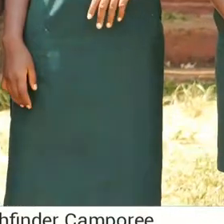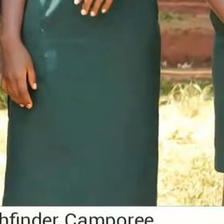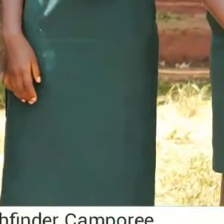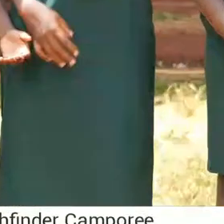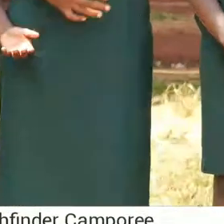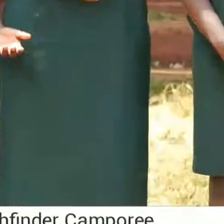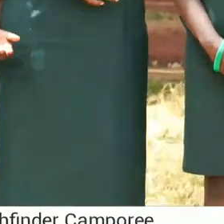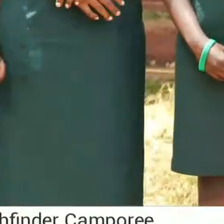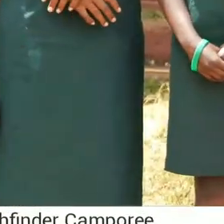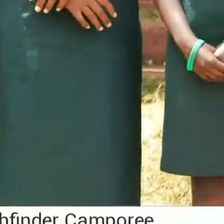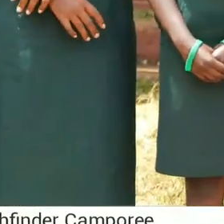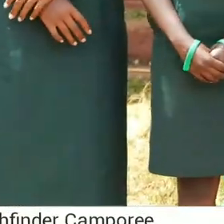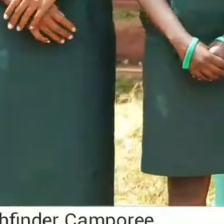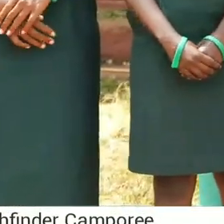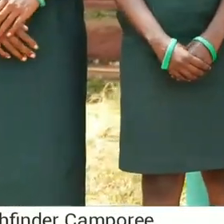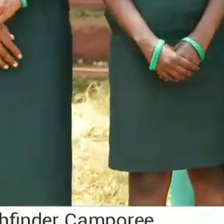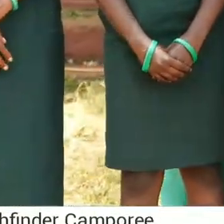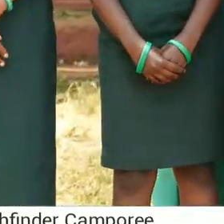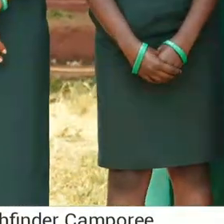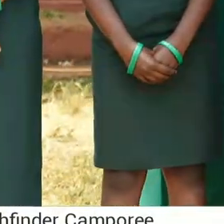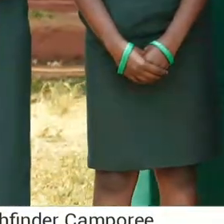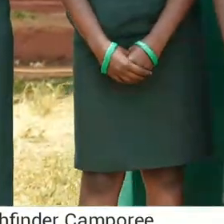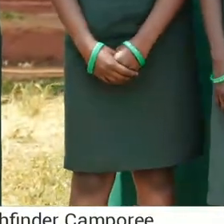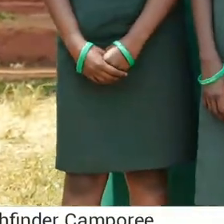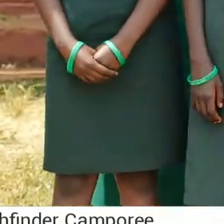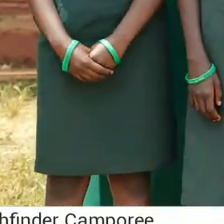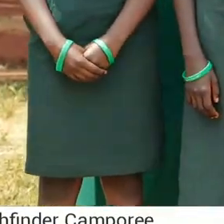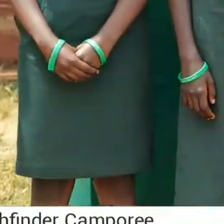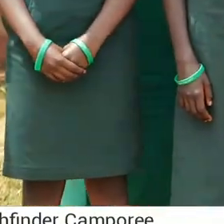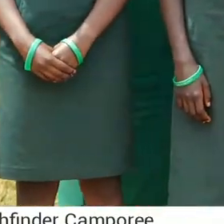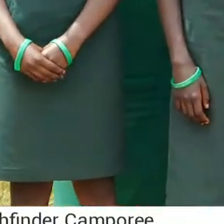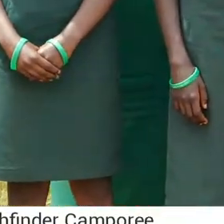nikifananishe na nini? Kitu gani mwanadamu?